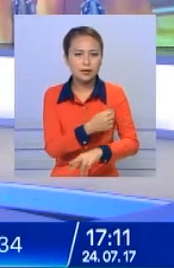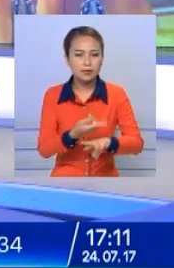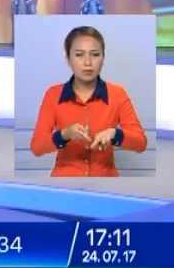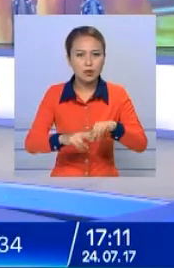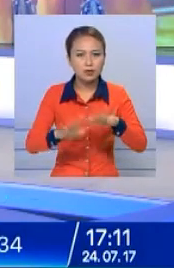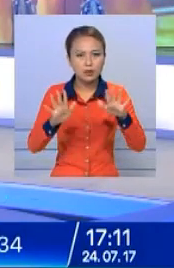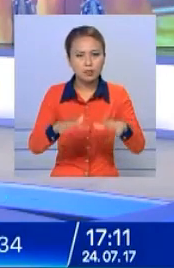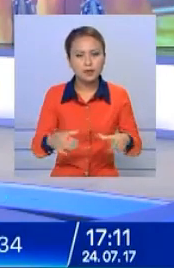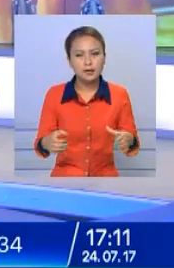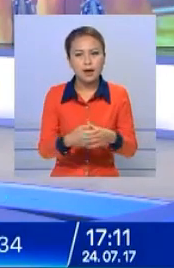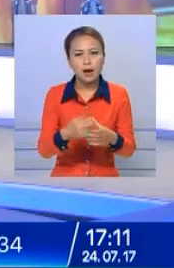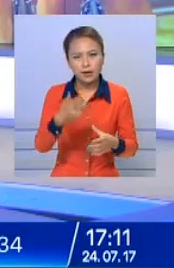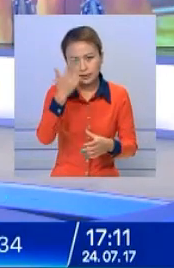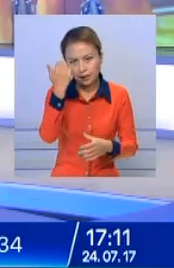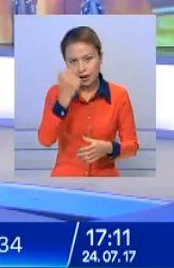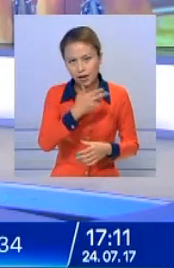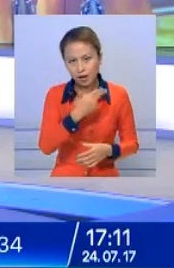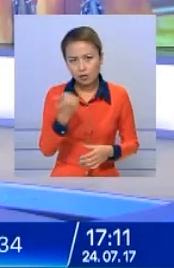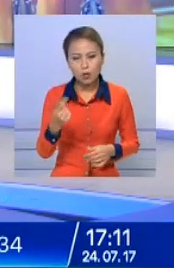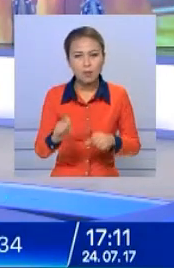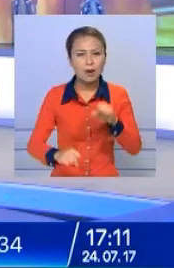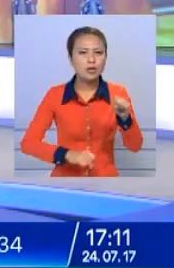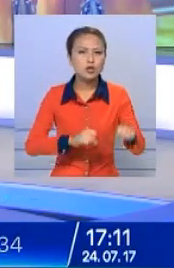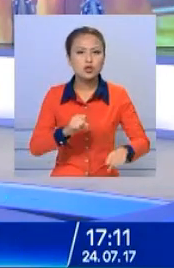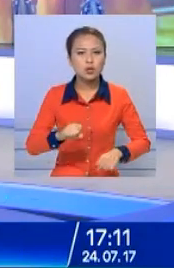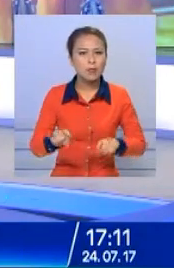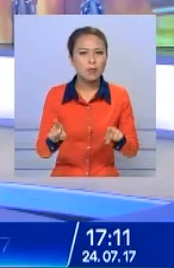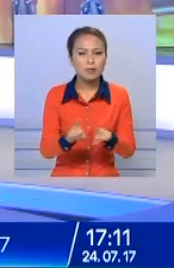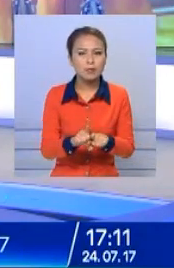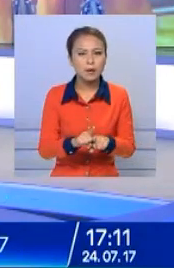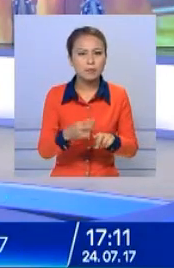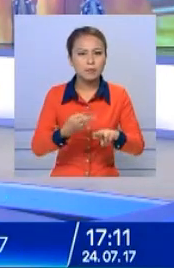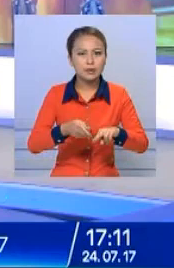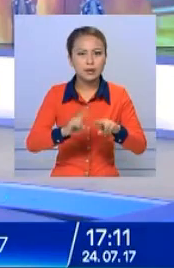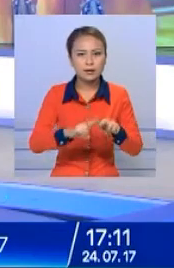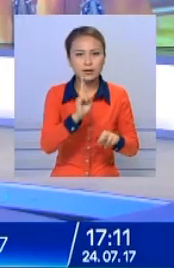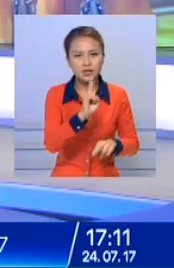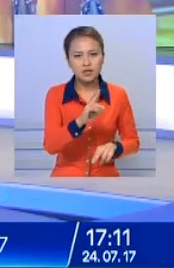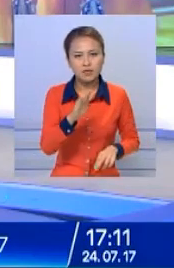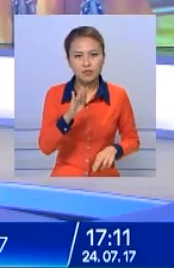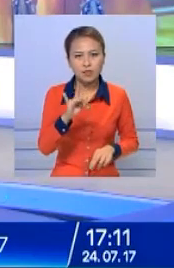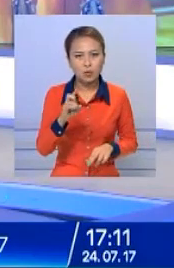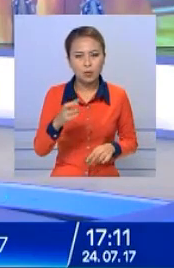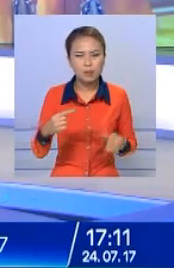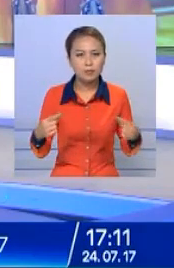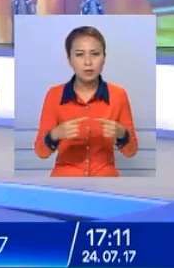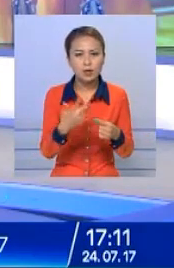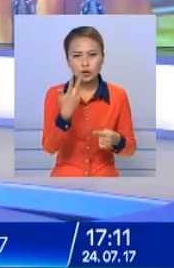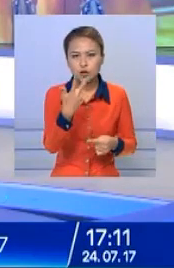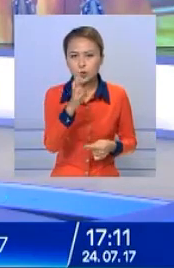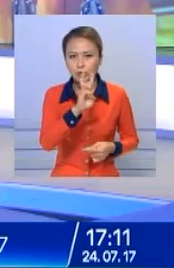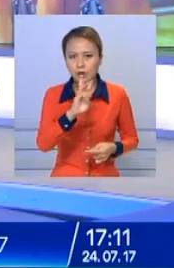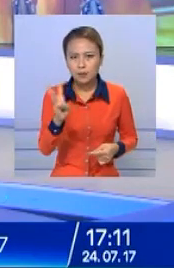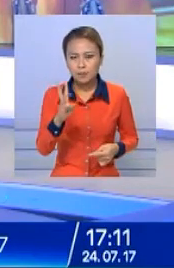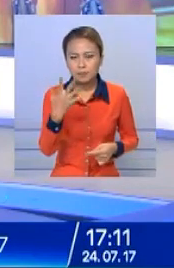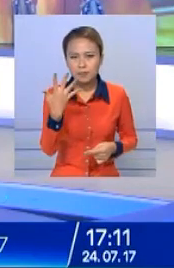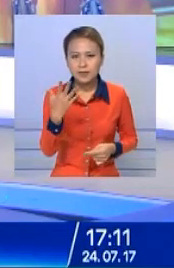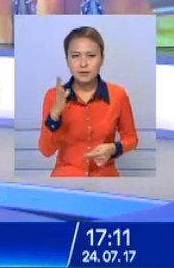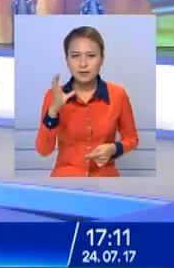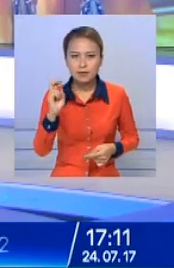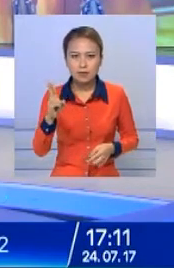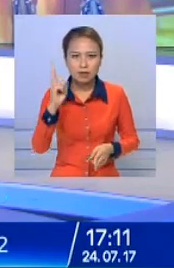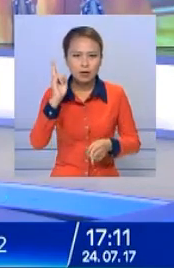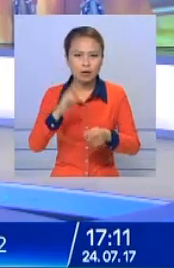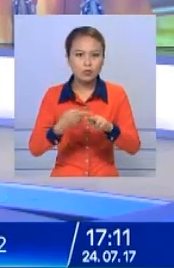табан тіреді. Италиялық велошабандоз жалпы есепте топ жарған британиялық Кристофер Фрумнан 3 минут 5 секундқа қалып қойды.